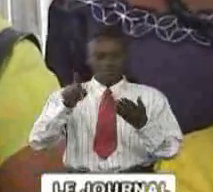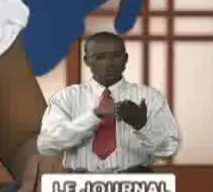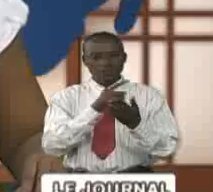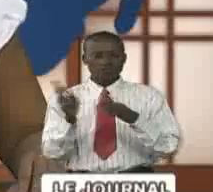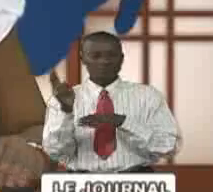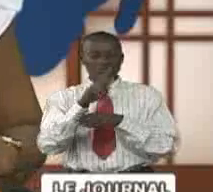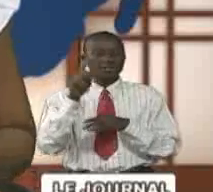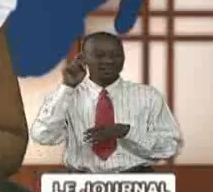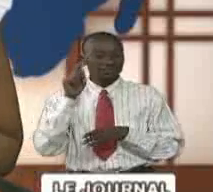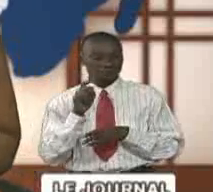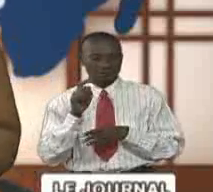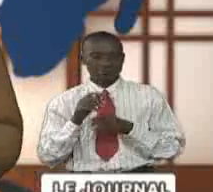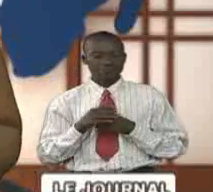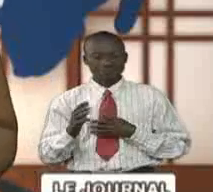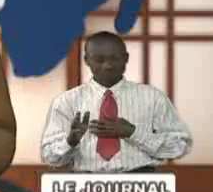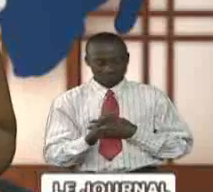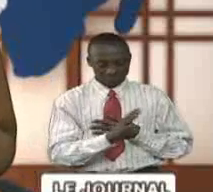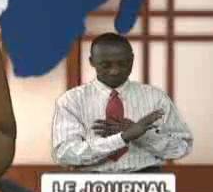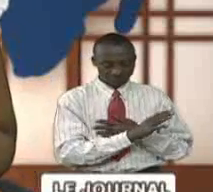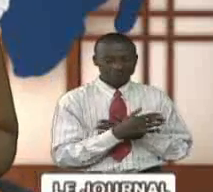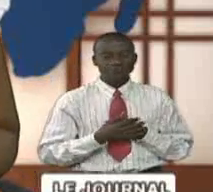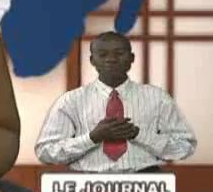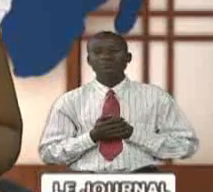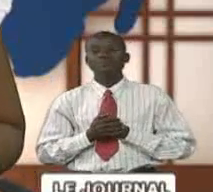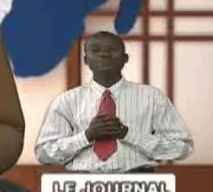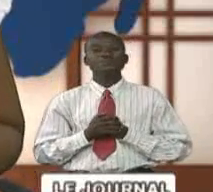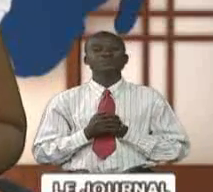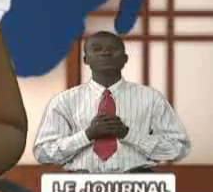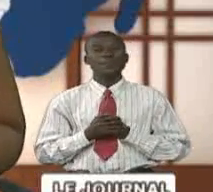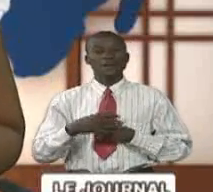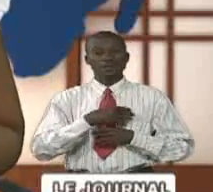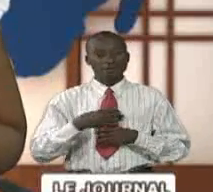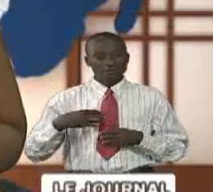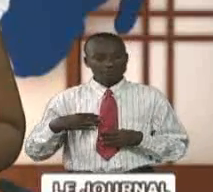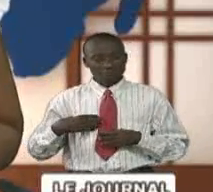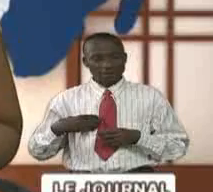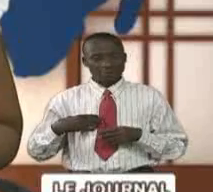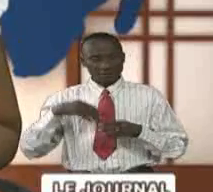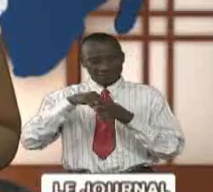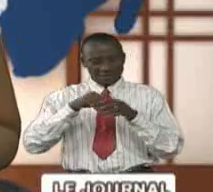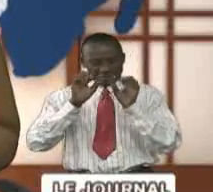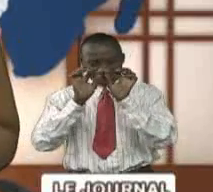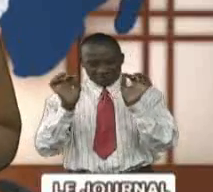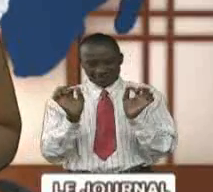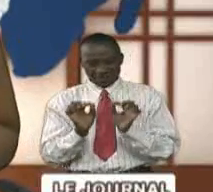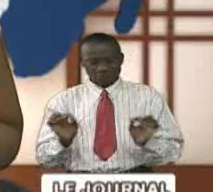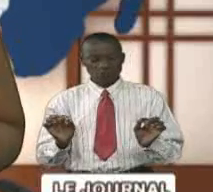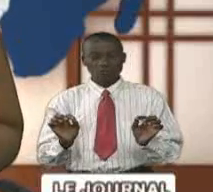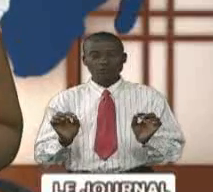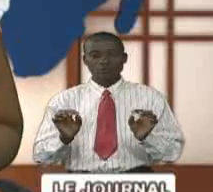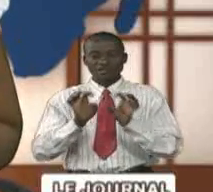genre. De leur côté, les femmes regroupées au sein de la Fédération des entreprises du